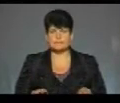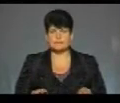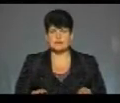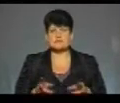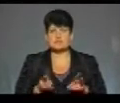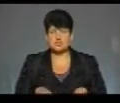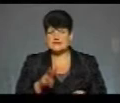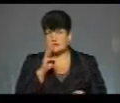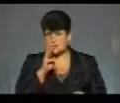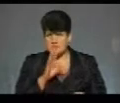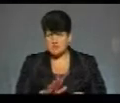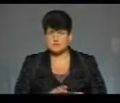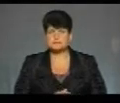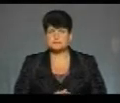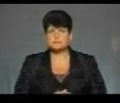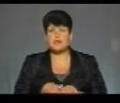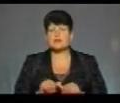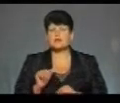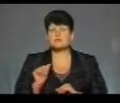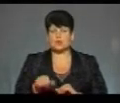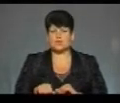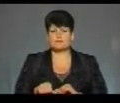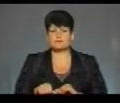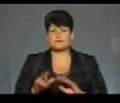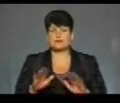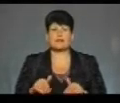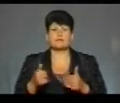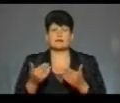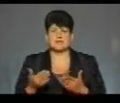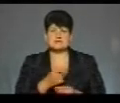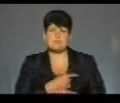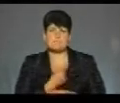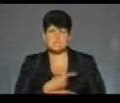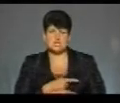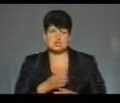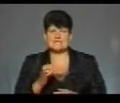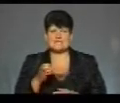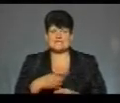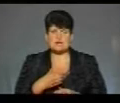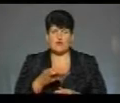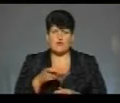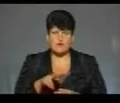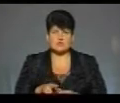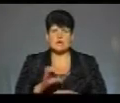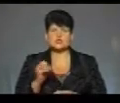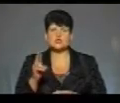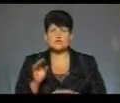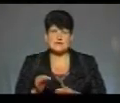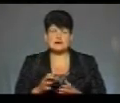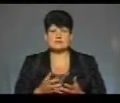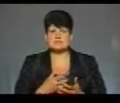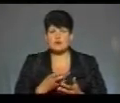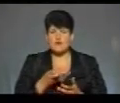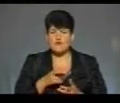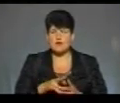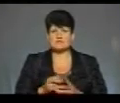заробітна плата. От, окрім цього, надається медичне страхування, соціальне страхування,